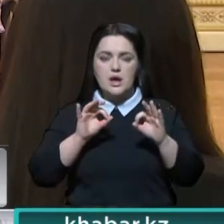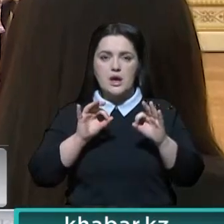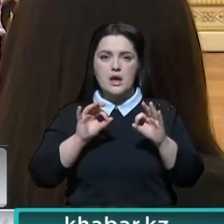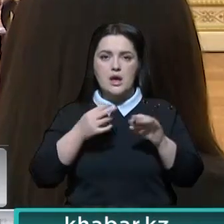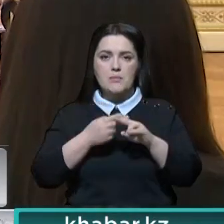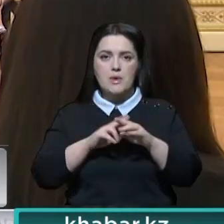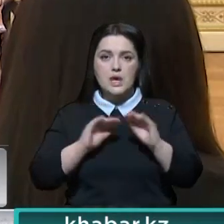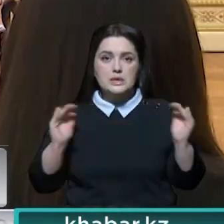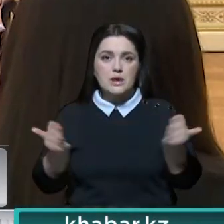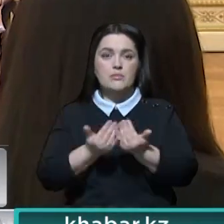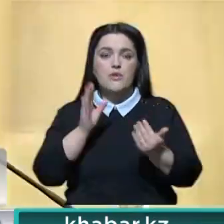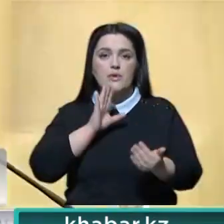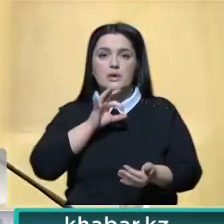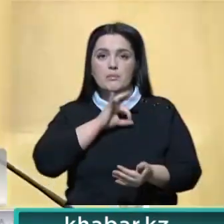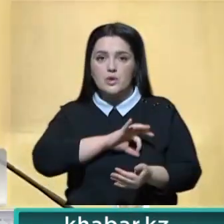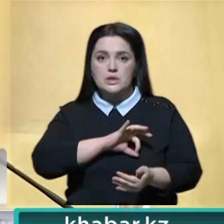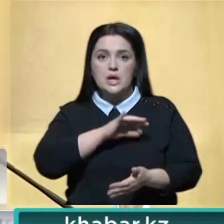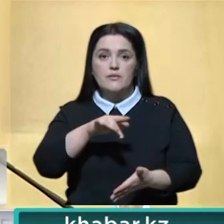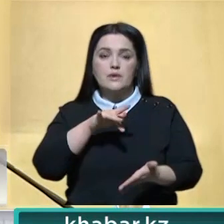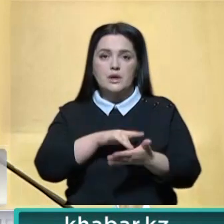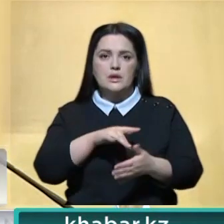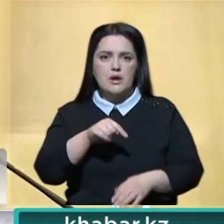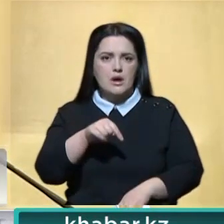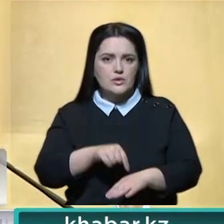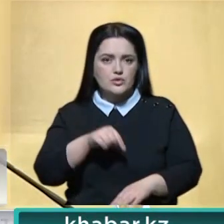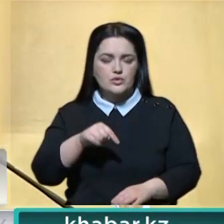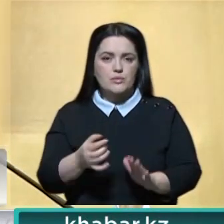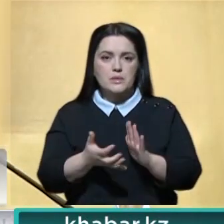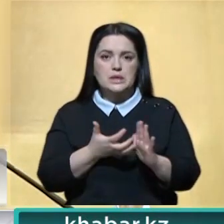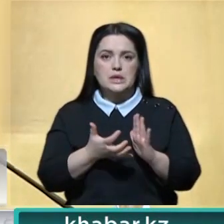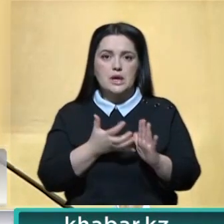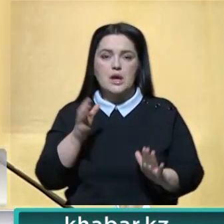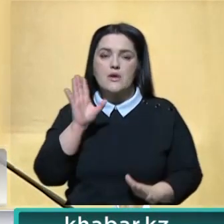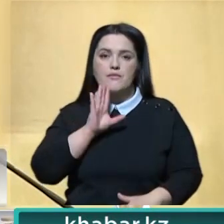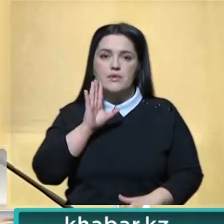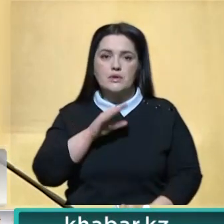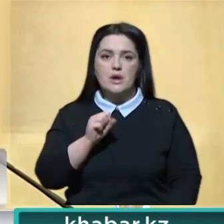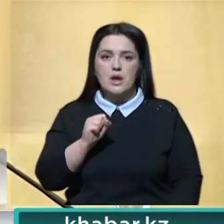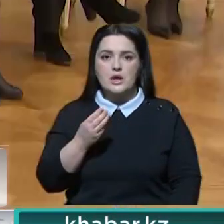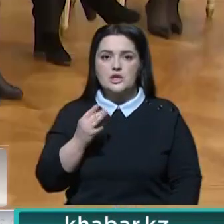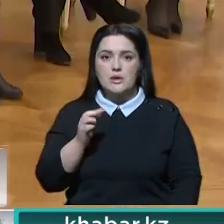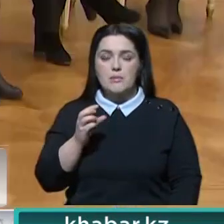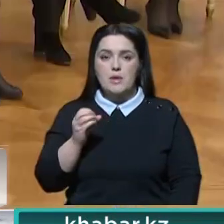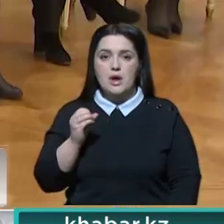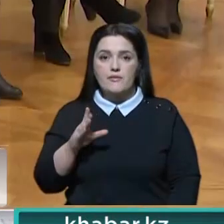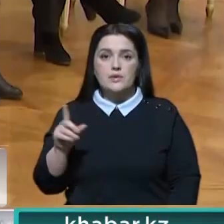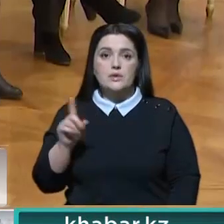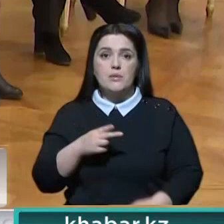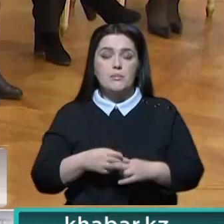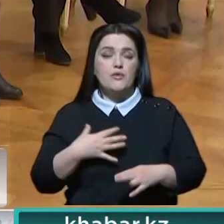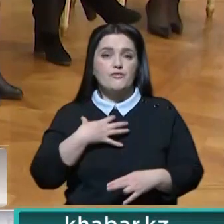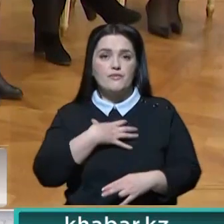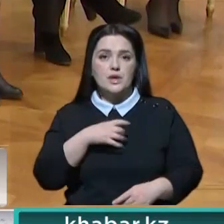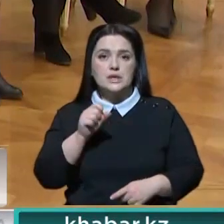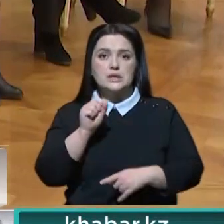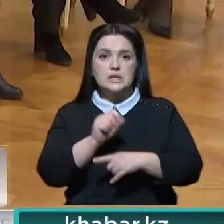замкнутого водопользования. В ряде регионов страны сегодня остро ощутима нехватка водных ресурсов. Маулена Шимбаев также